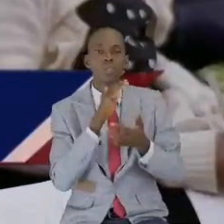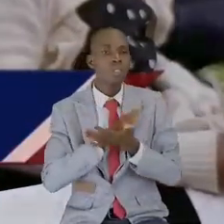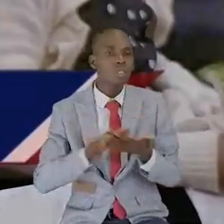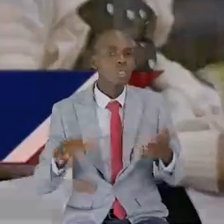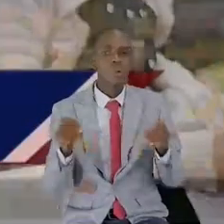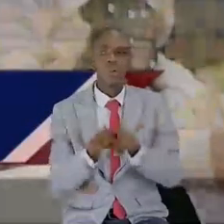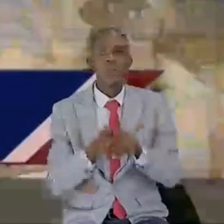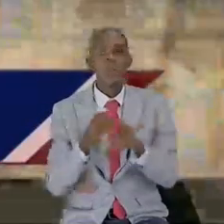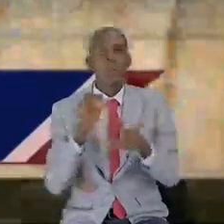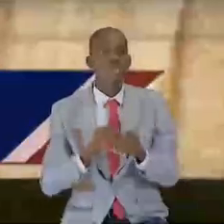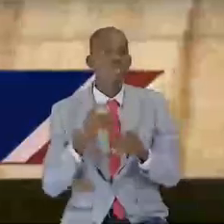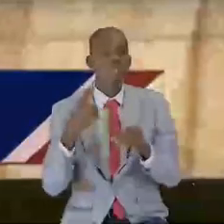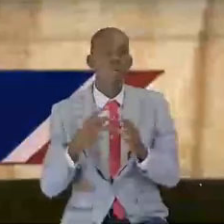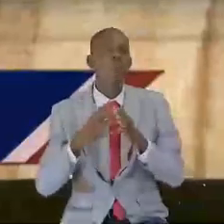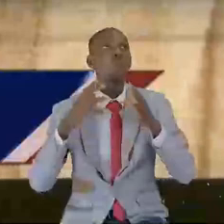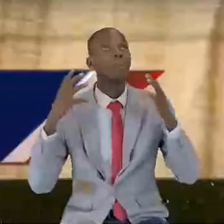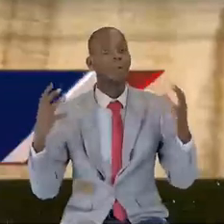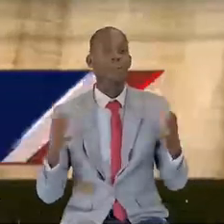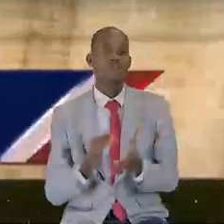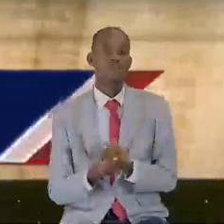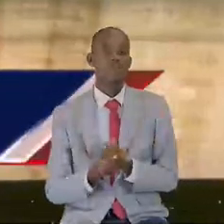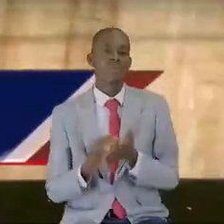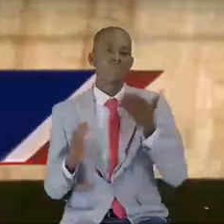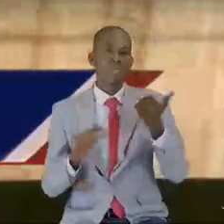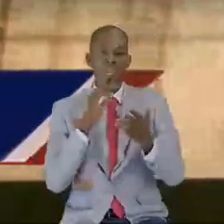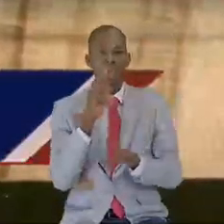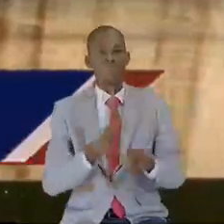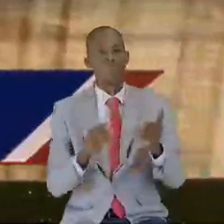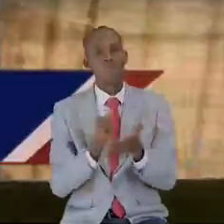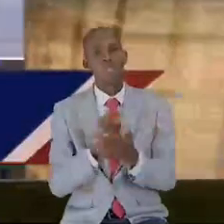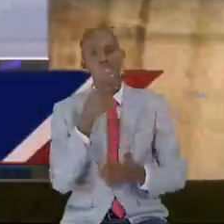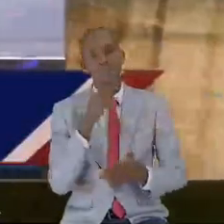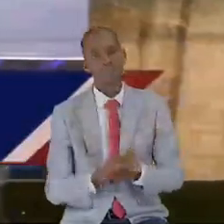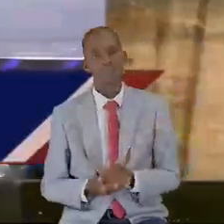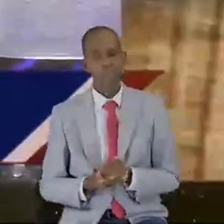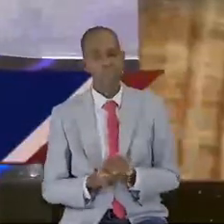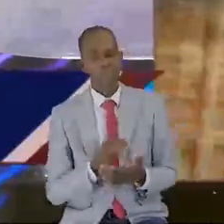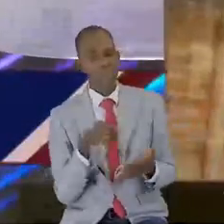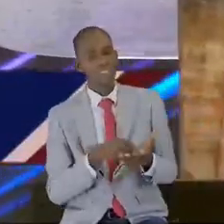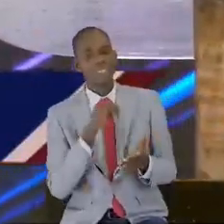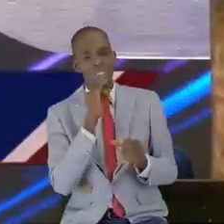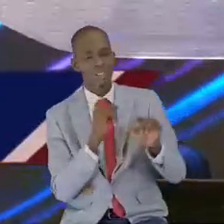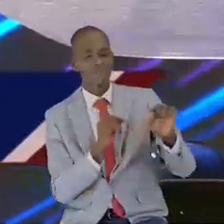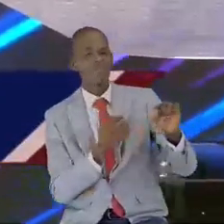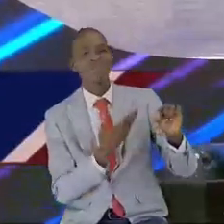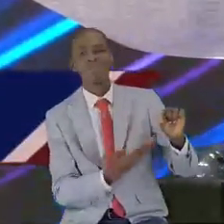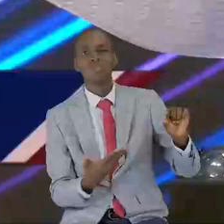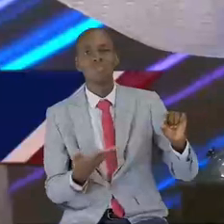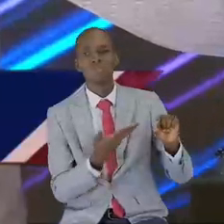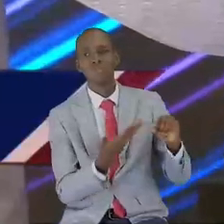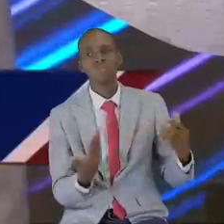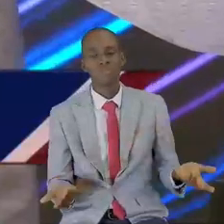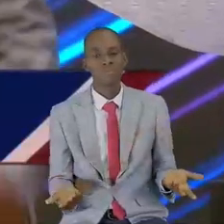dans les grandes. Il y a des gens qui disent, Ah, ça, c'est une petite chose. Il peut